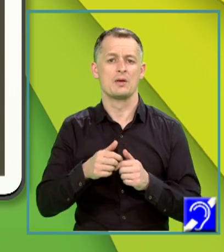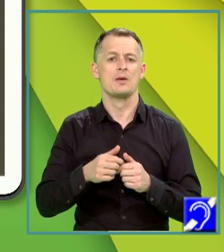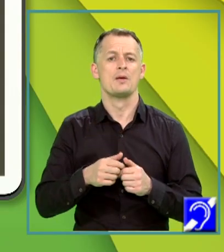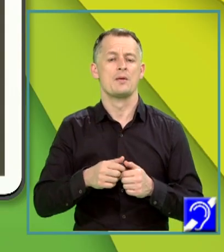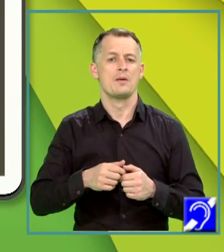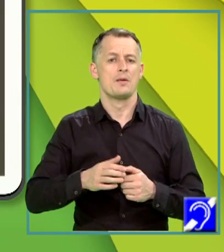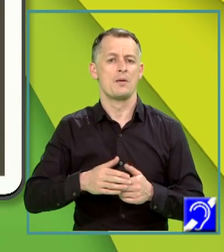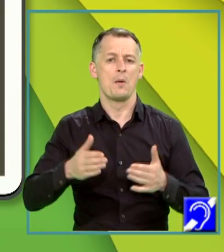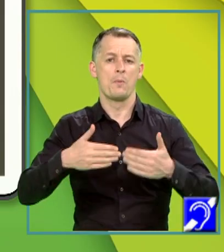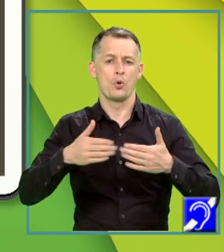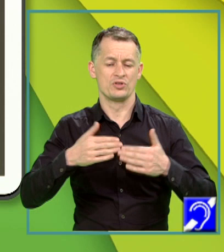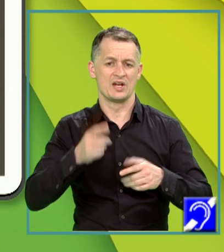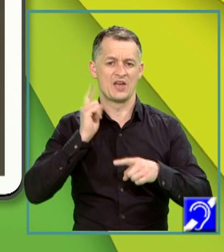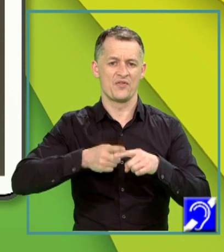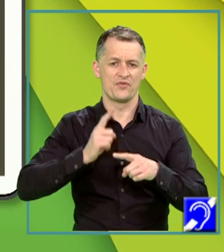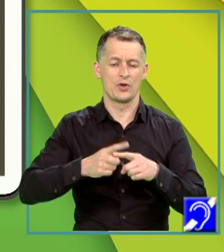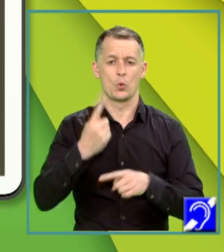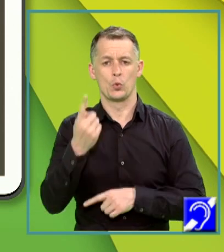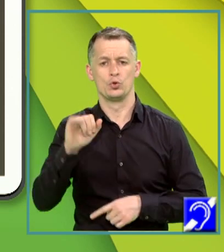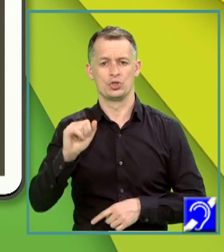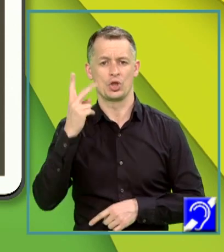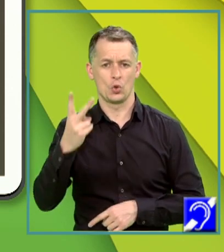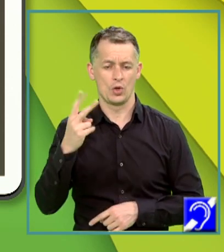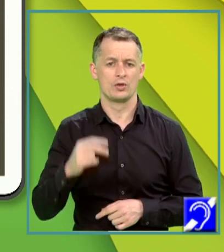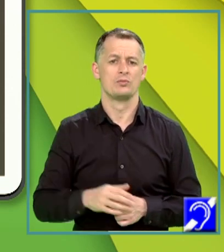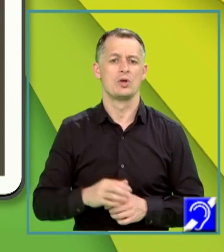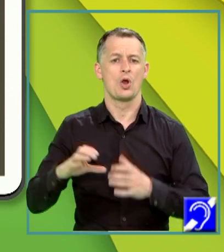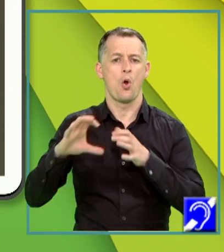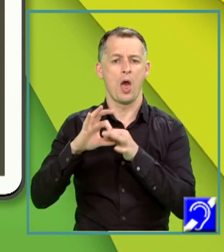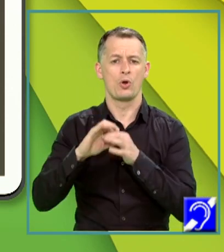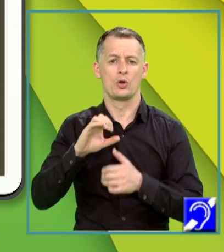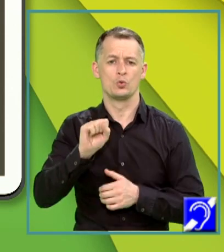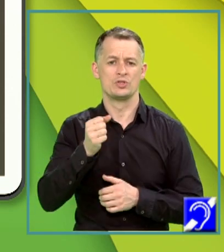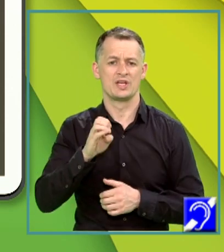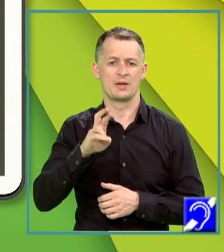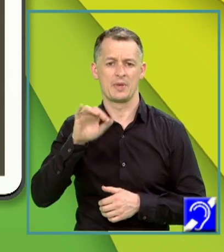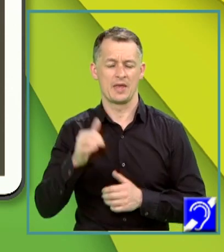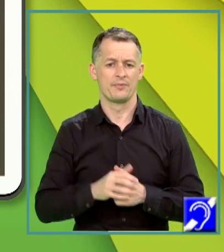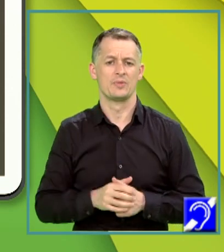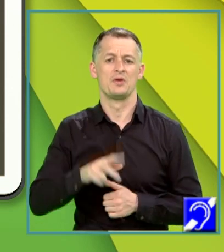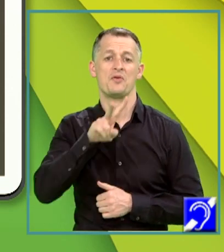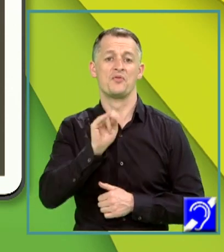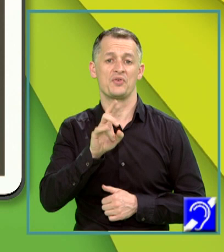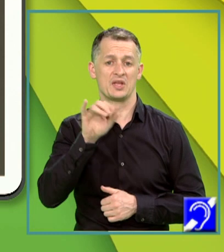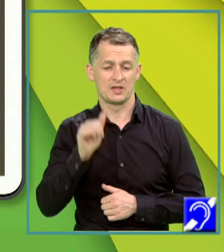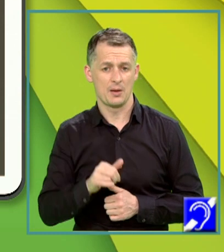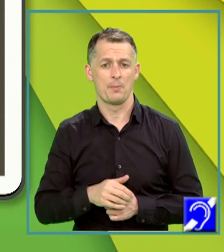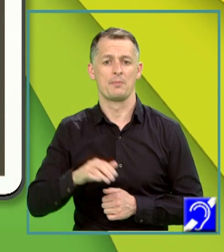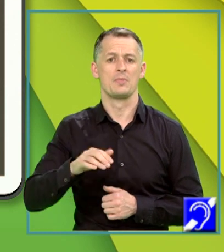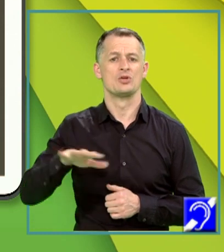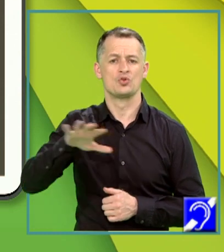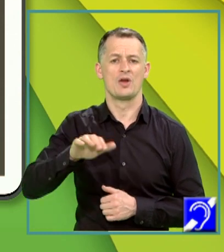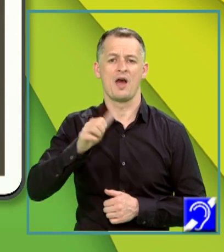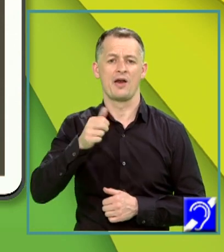colaborare cu Serbia construite pe Dunăre Vidraru pe Argeș Lotru ciunget pe Lotru Izvorul Muntelui